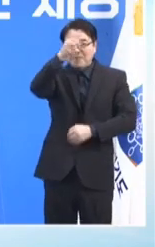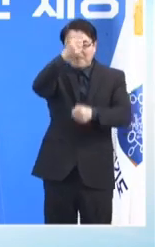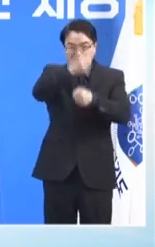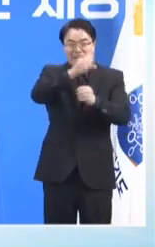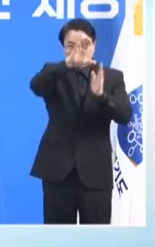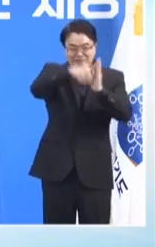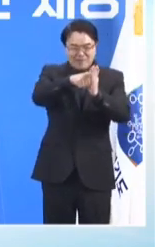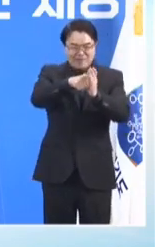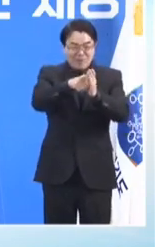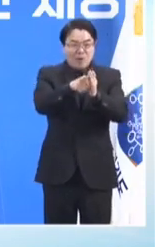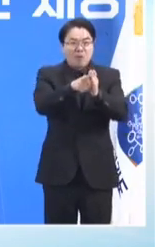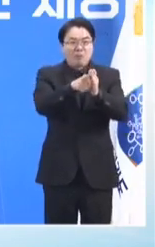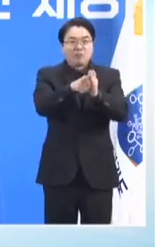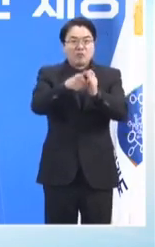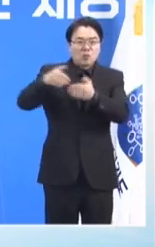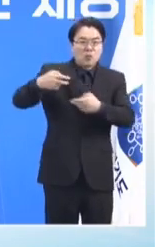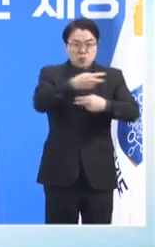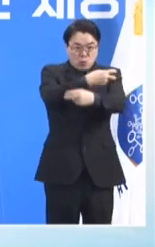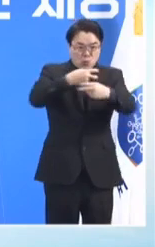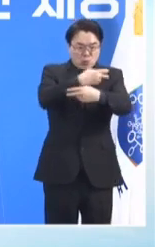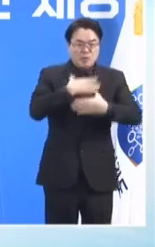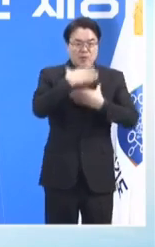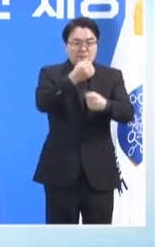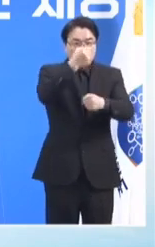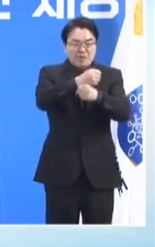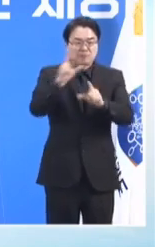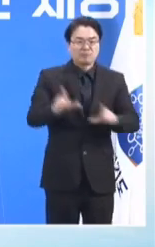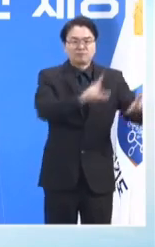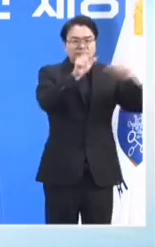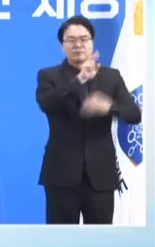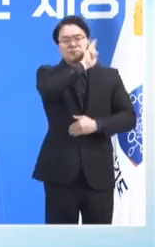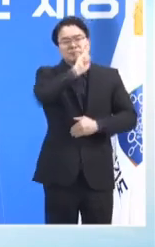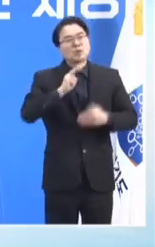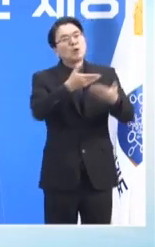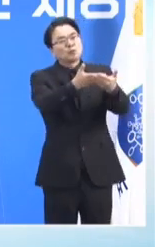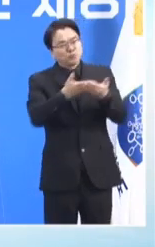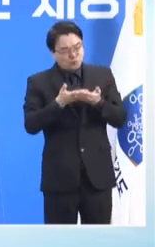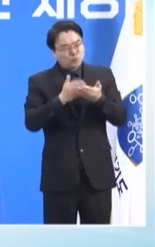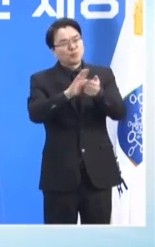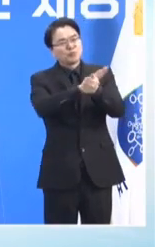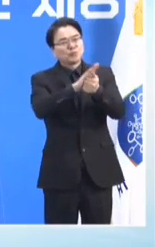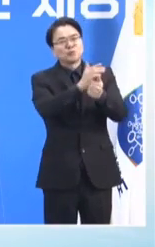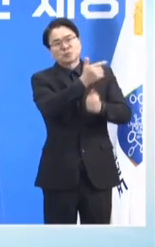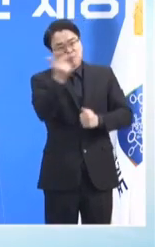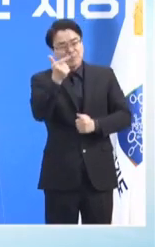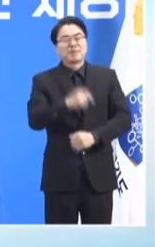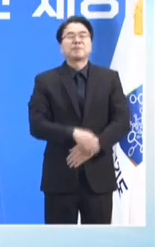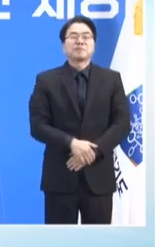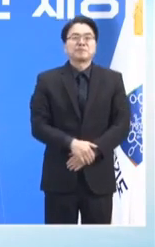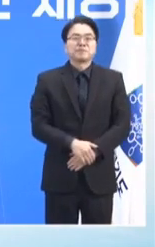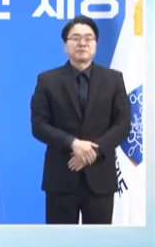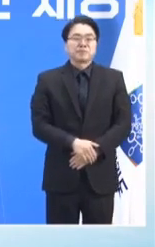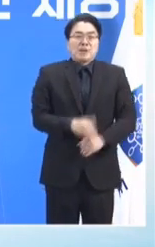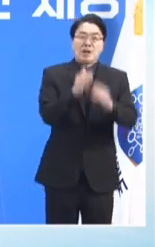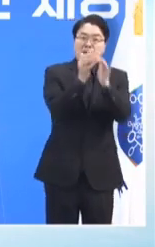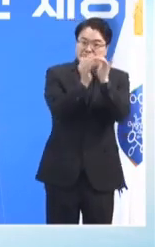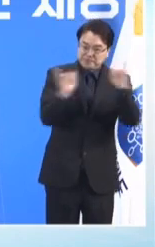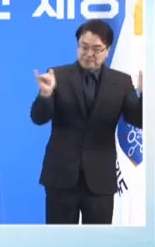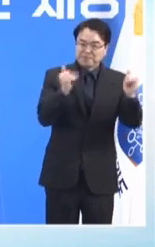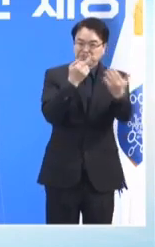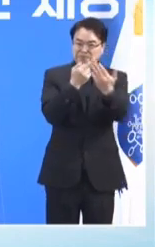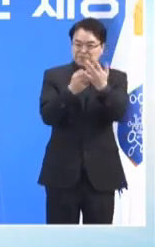후 시야 확보를 통한 교통안전 등 생활의 편의를 누릴 수 있는 혜택을 주었습니다. 인간이